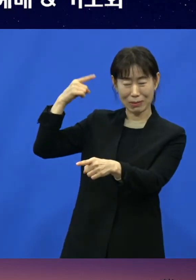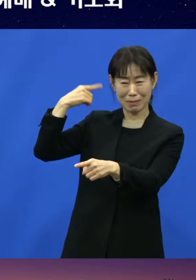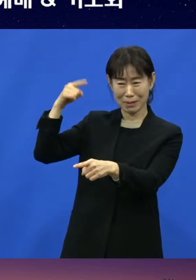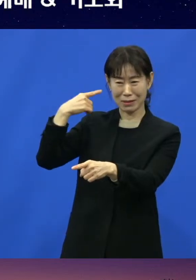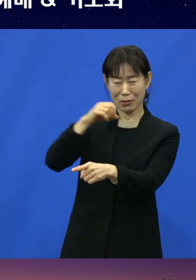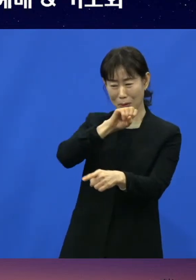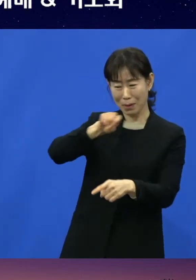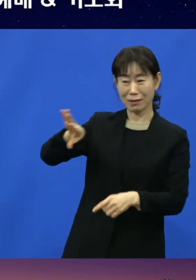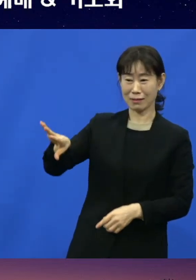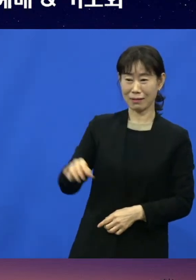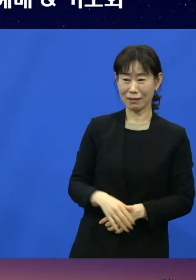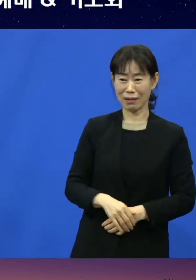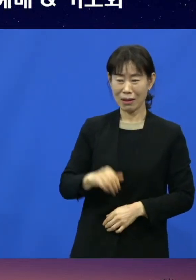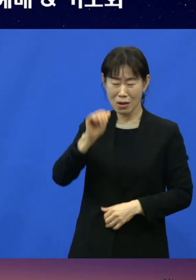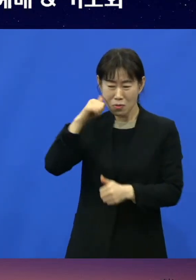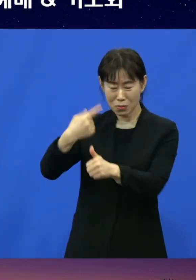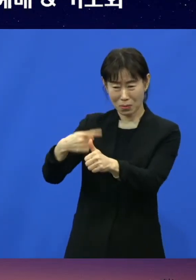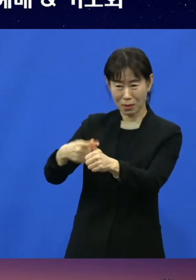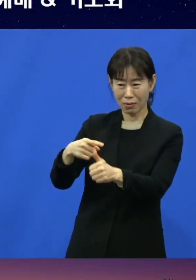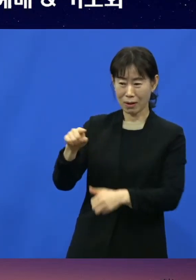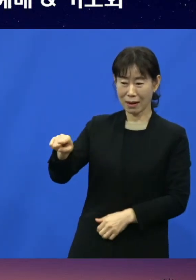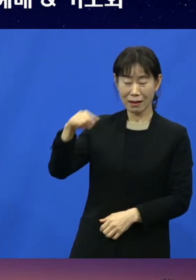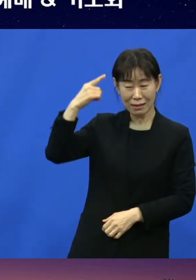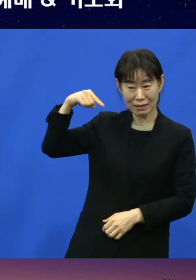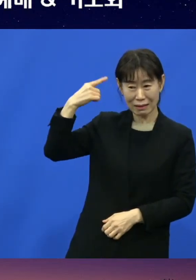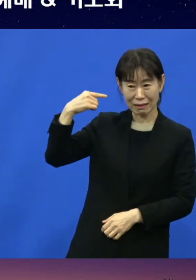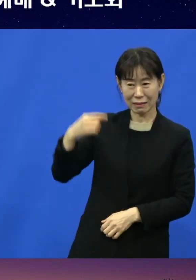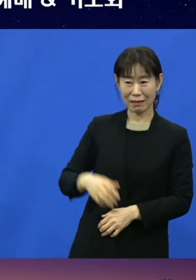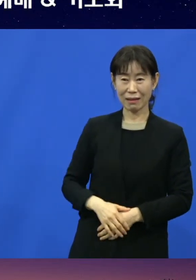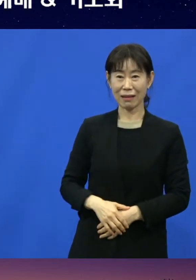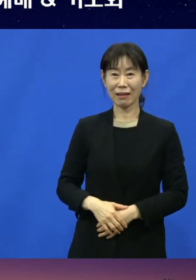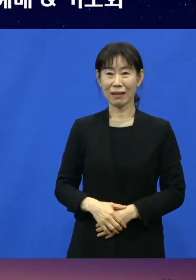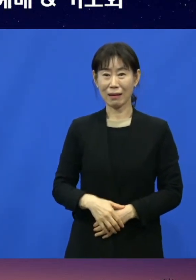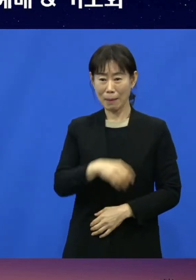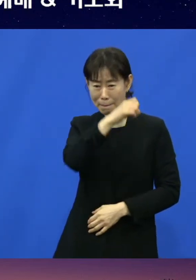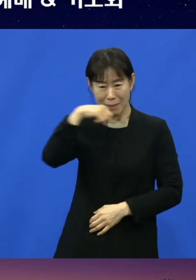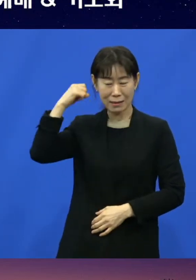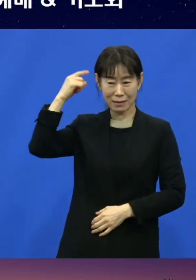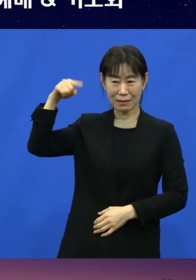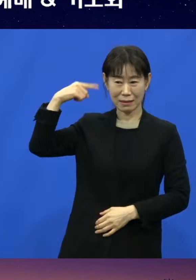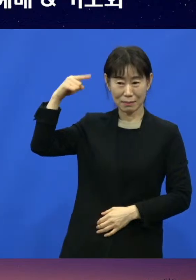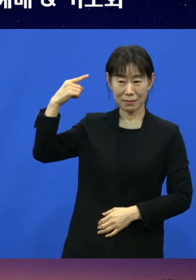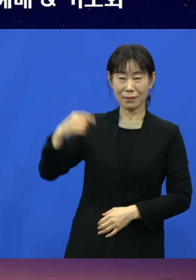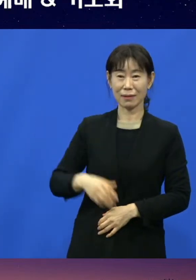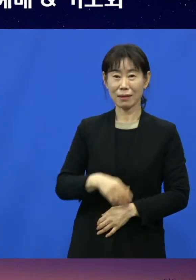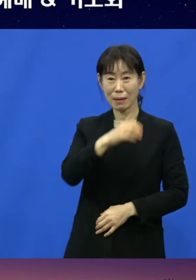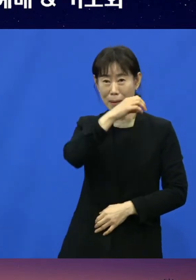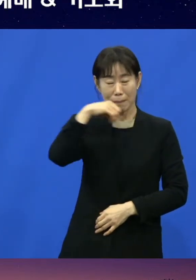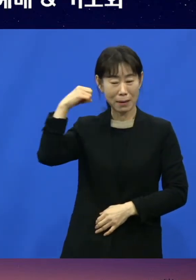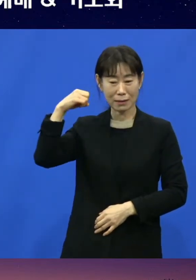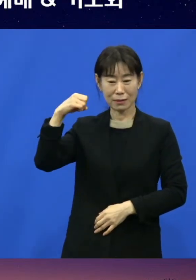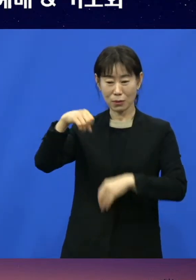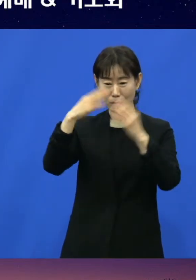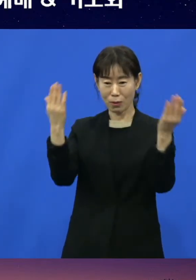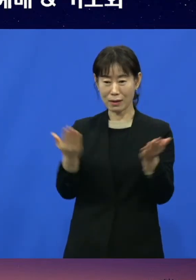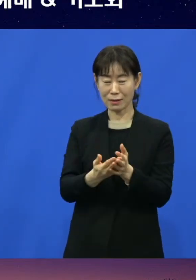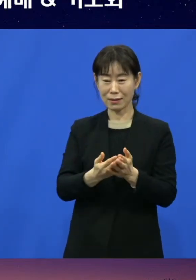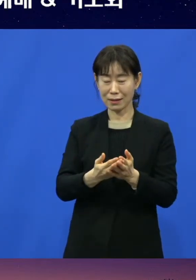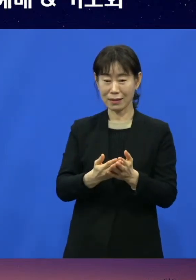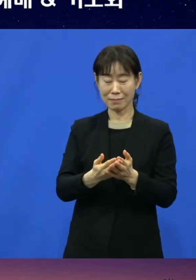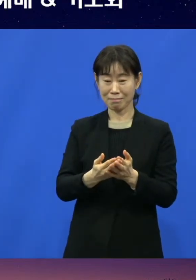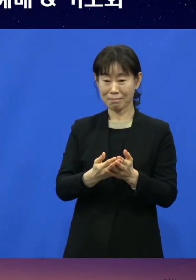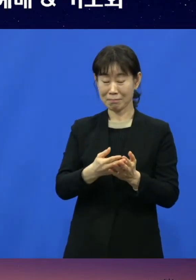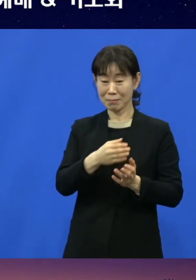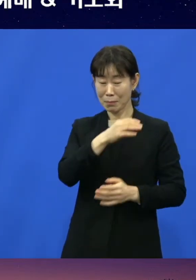미쳤다예요. 그렇게 조롱할 거 아니에요. 여기서 갔네. 아무리 갔네. 맛이 완전히 어떻게 주고 멀쩡한